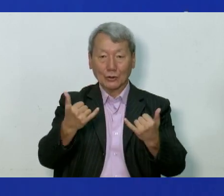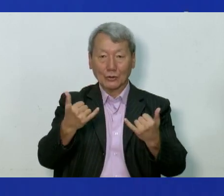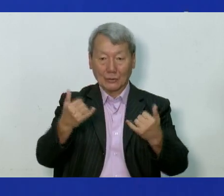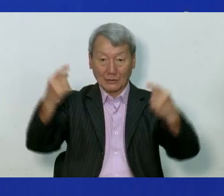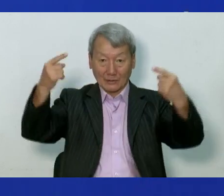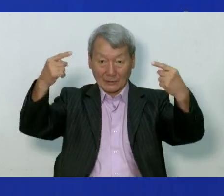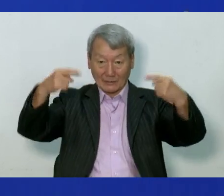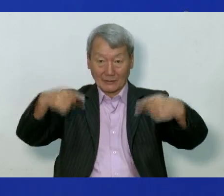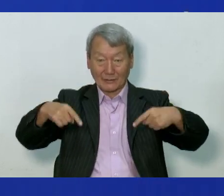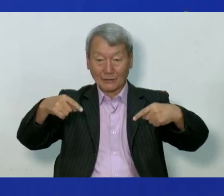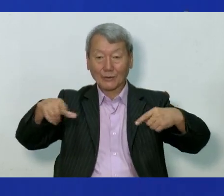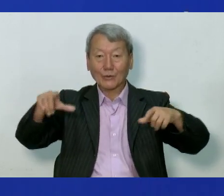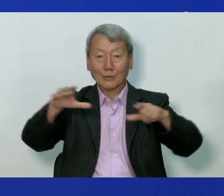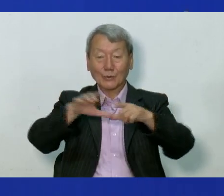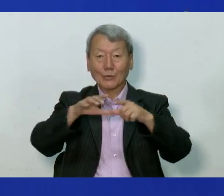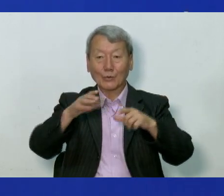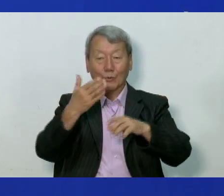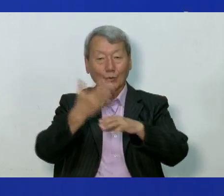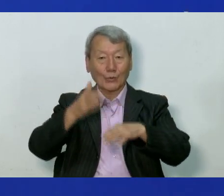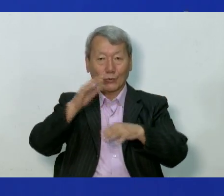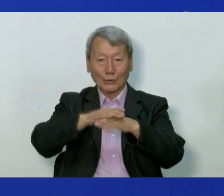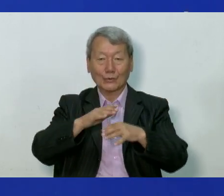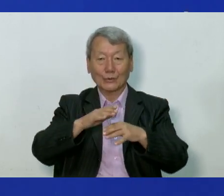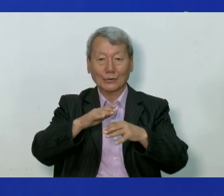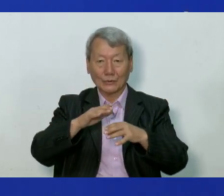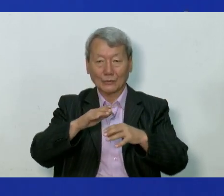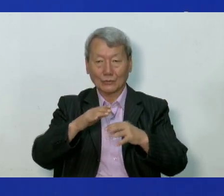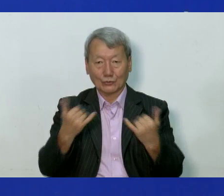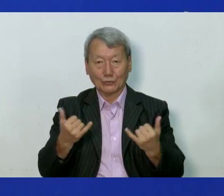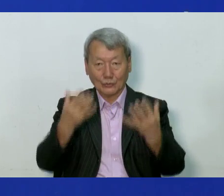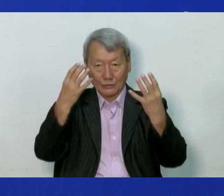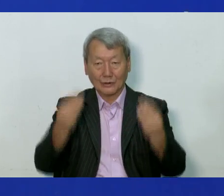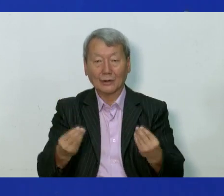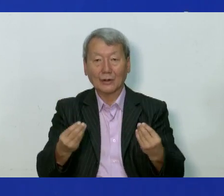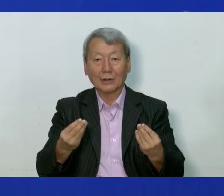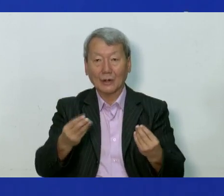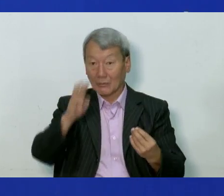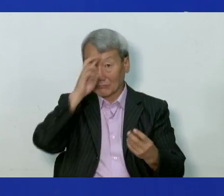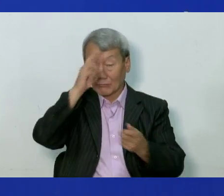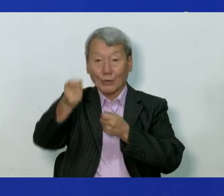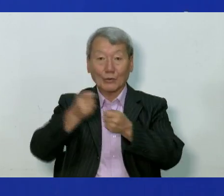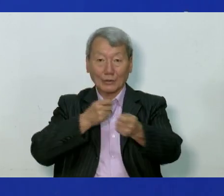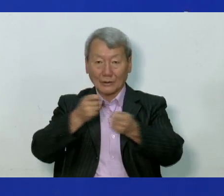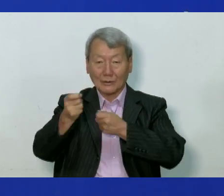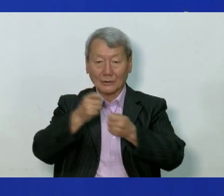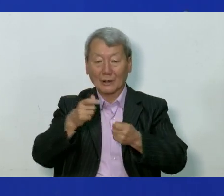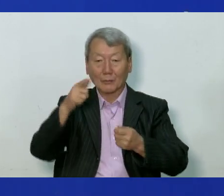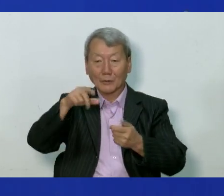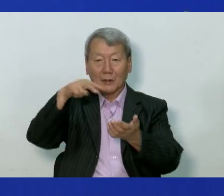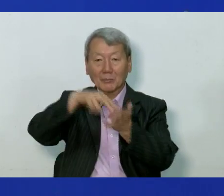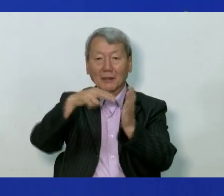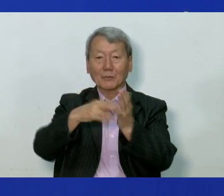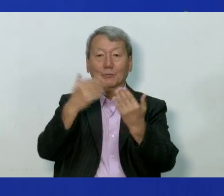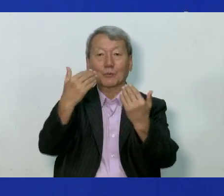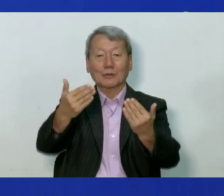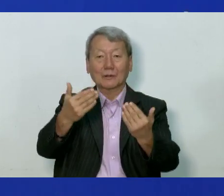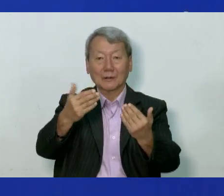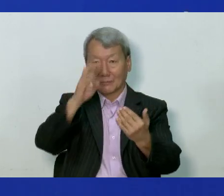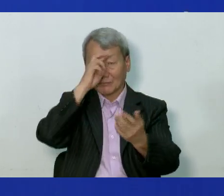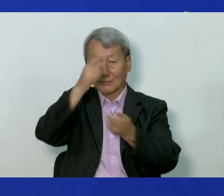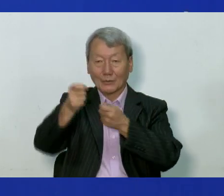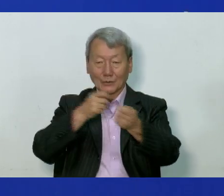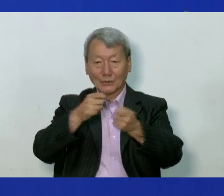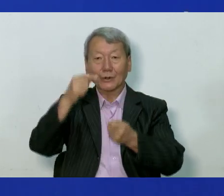жеке сектордун өнүгүшүнө да оор сокку урду. Өкмөттүн соңку антикризистик планында өкмөт жеке